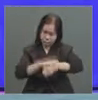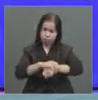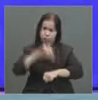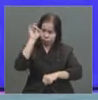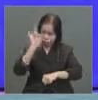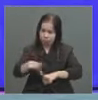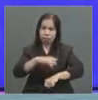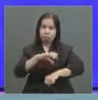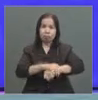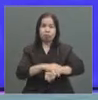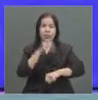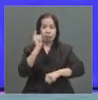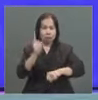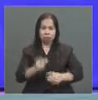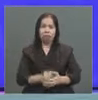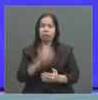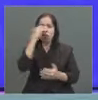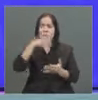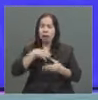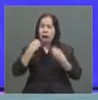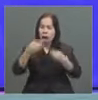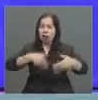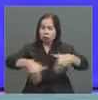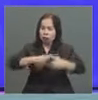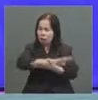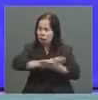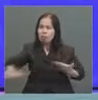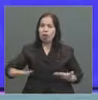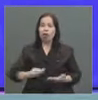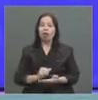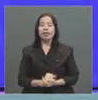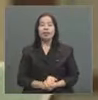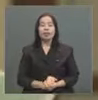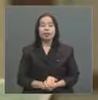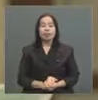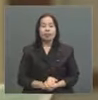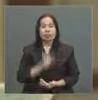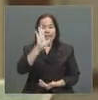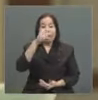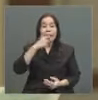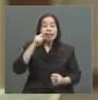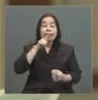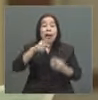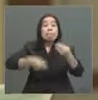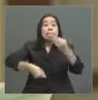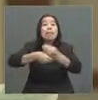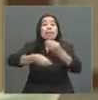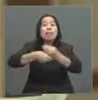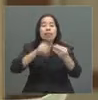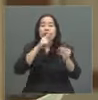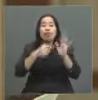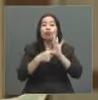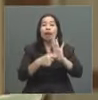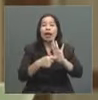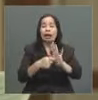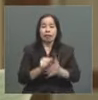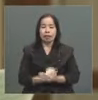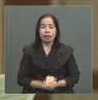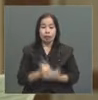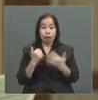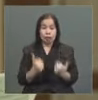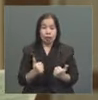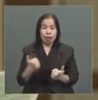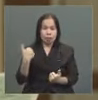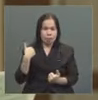ย่างเต็มที่ครับเพื่อบ้านเมืองของเราครับช่วยกันครับ ถามเพิ่มเติมนิดนึงนะคะพอดีว่าอย่างยกตัวอย่างอย่างเช่นตอนนี้เนี่ย